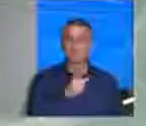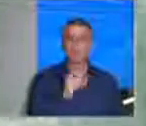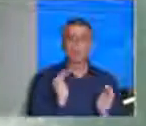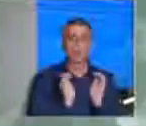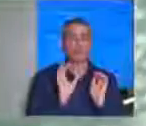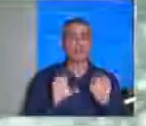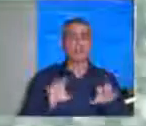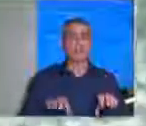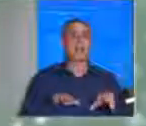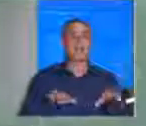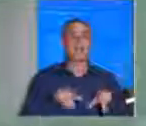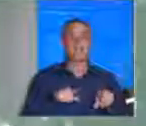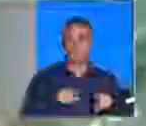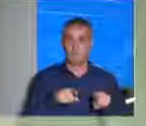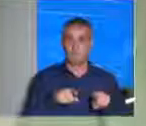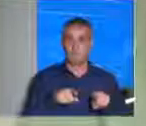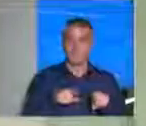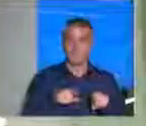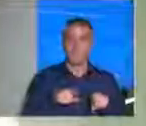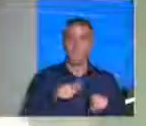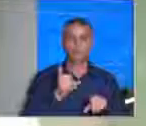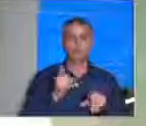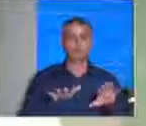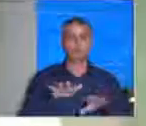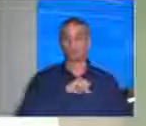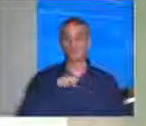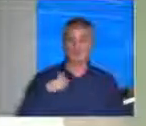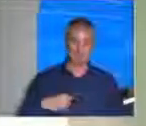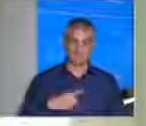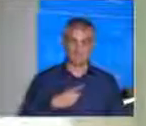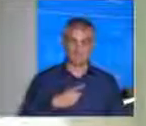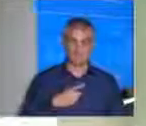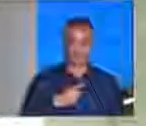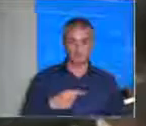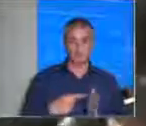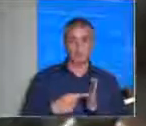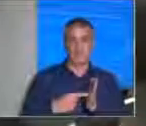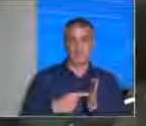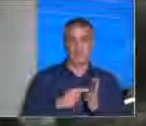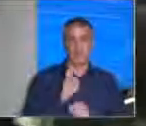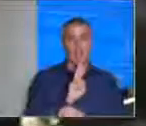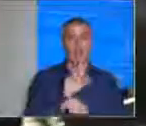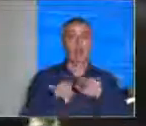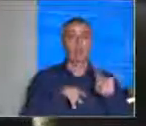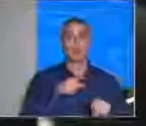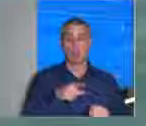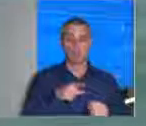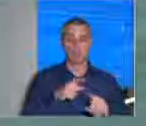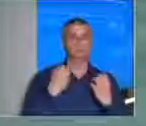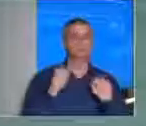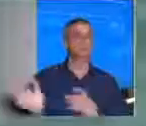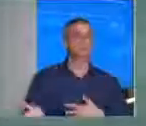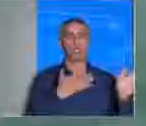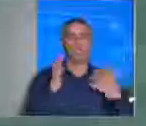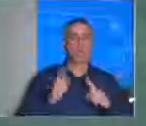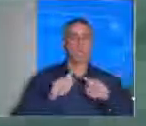גורים של כלבי ים שעכשיו ממשלת סין, בעקבות ההגנה שלה על בעלי חיים,